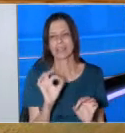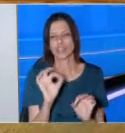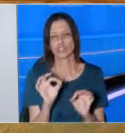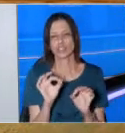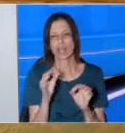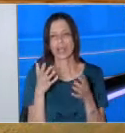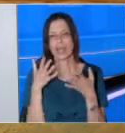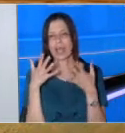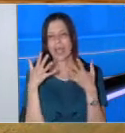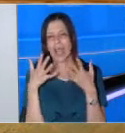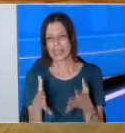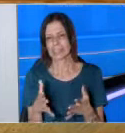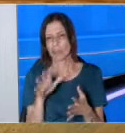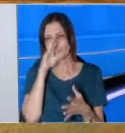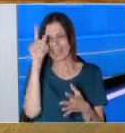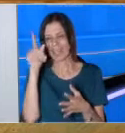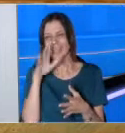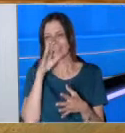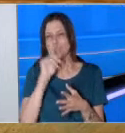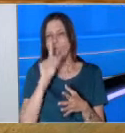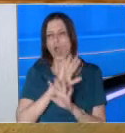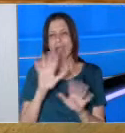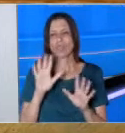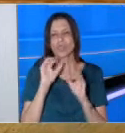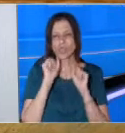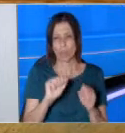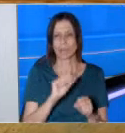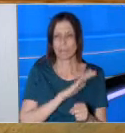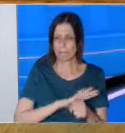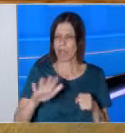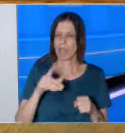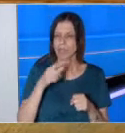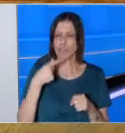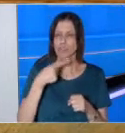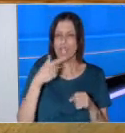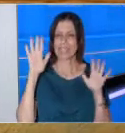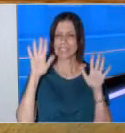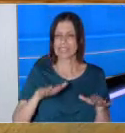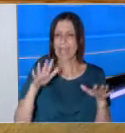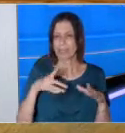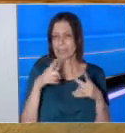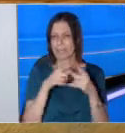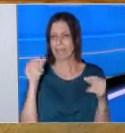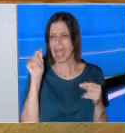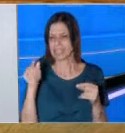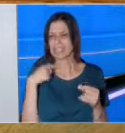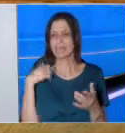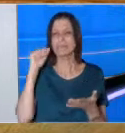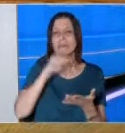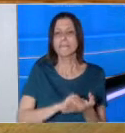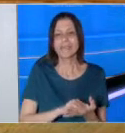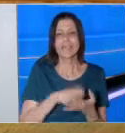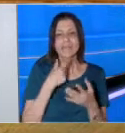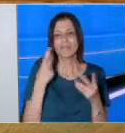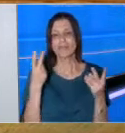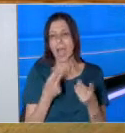of this aggression is Iran. Iran not only supports completely the Islamic Jihad in Gaza and gives them all the financing,